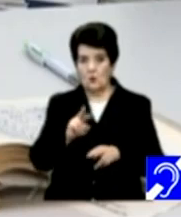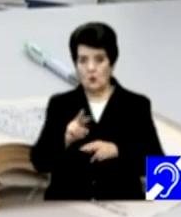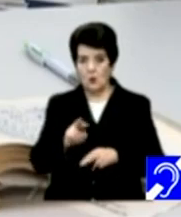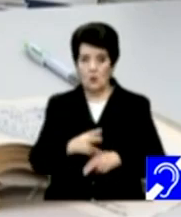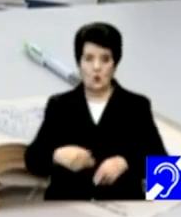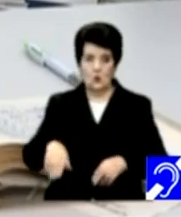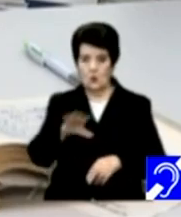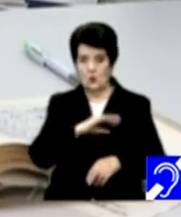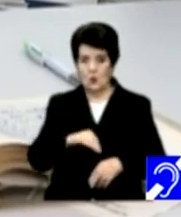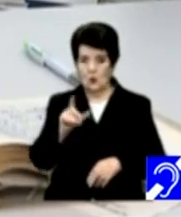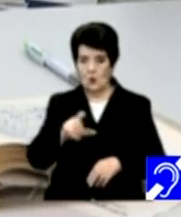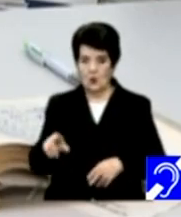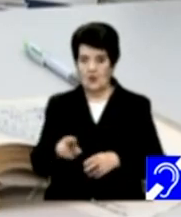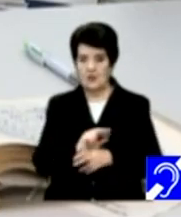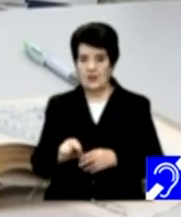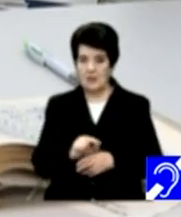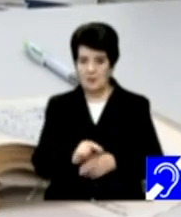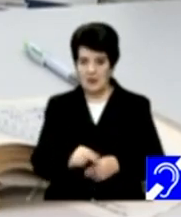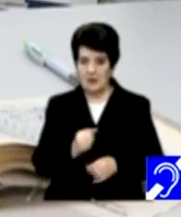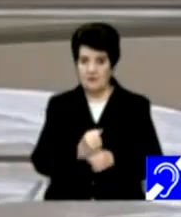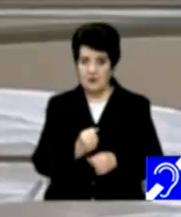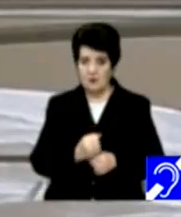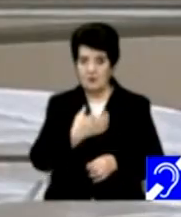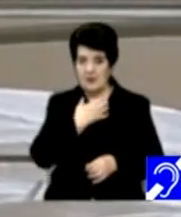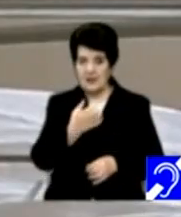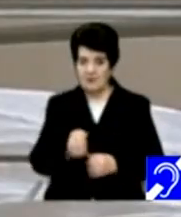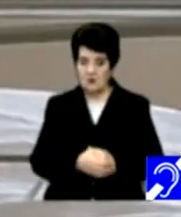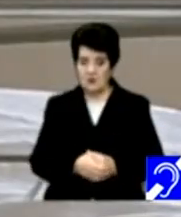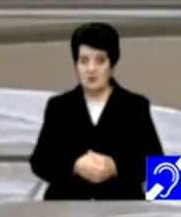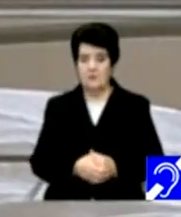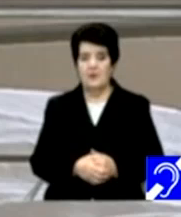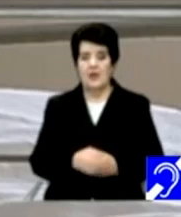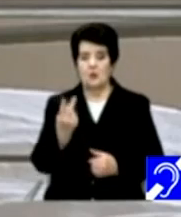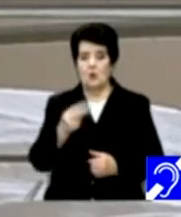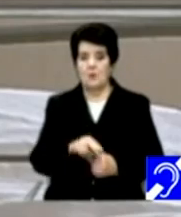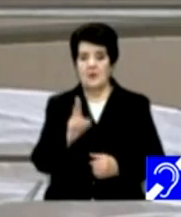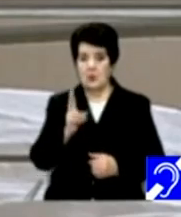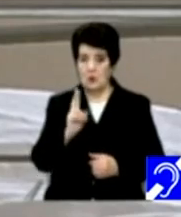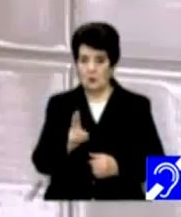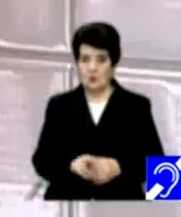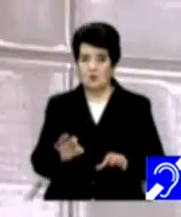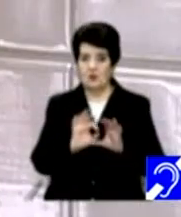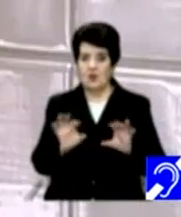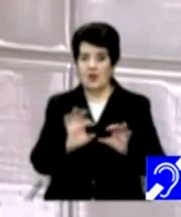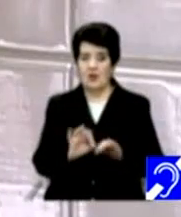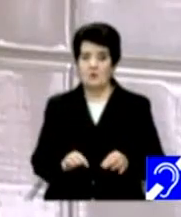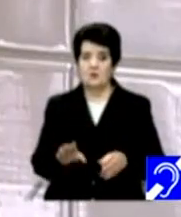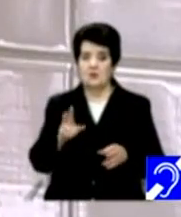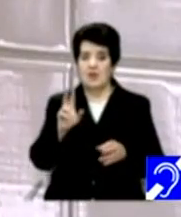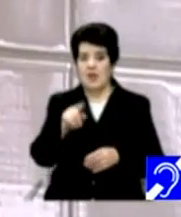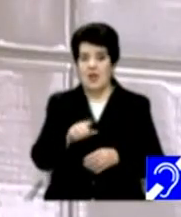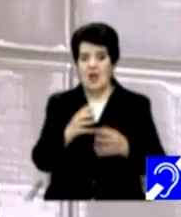tuturor tratamentelor, făcându-se mai dificil. Pe parcursul anului 2020, din cauza afecțiunilor